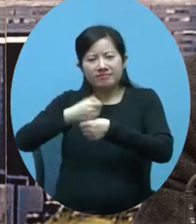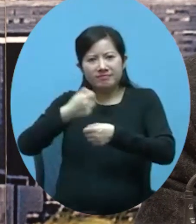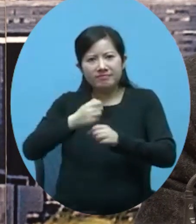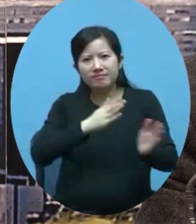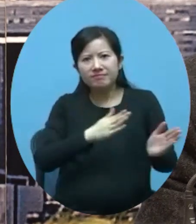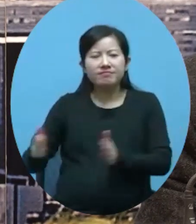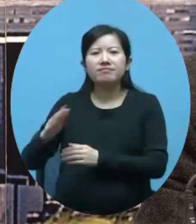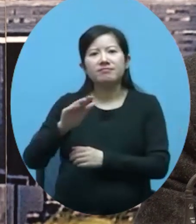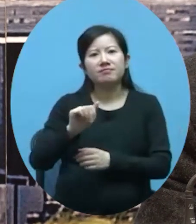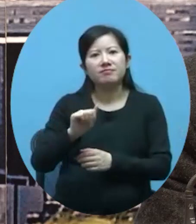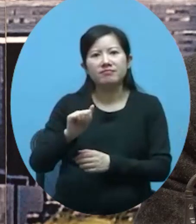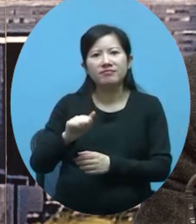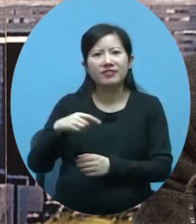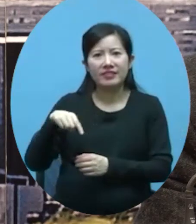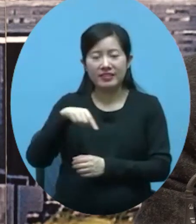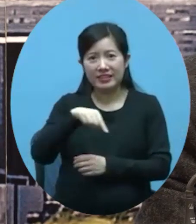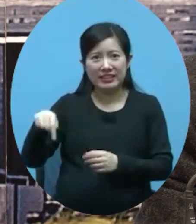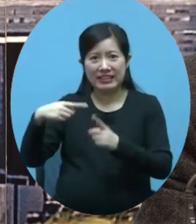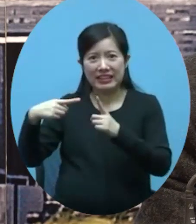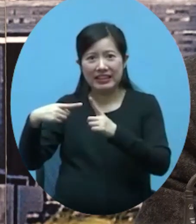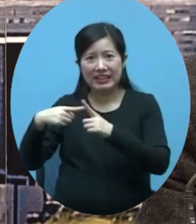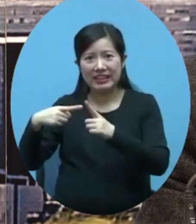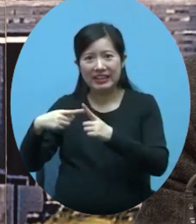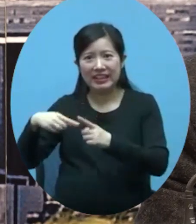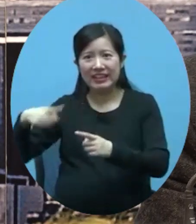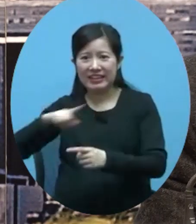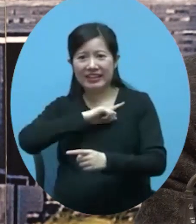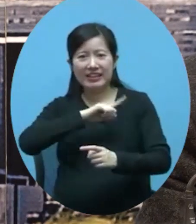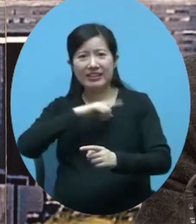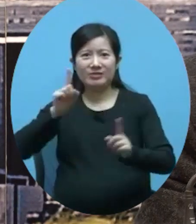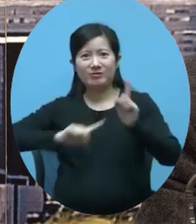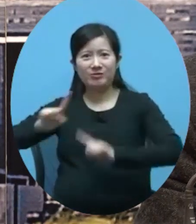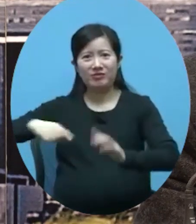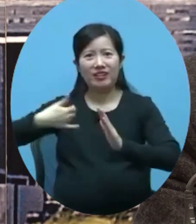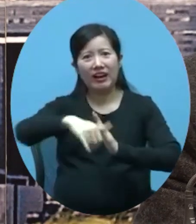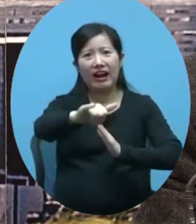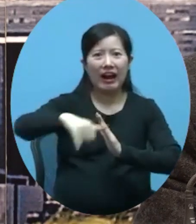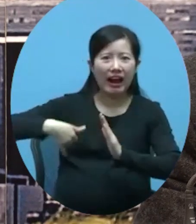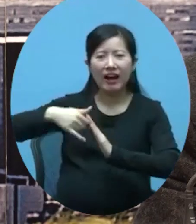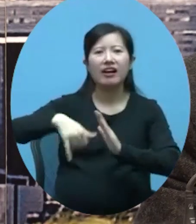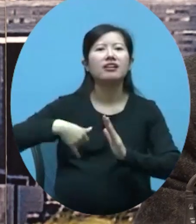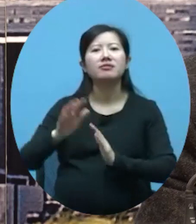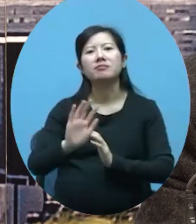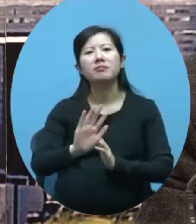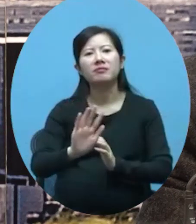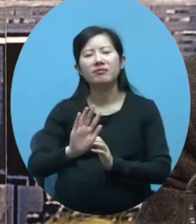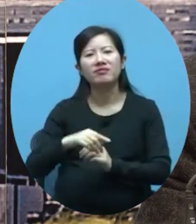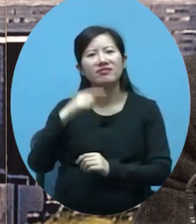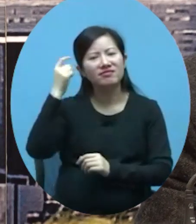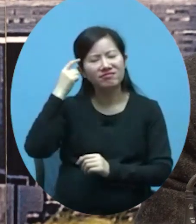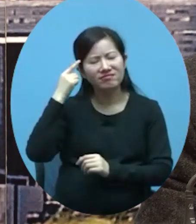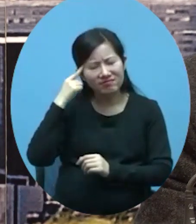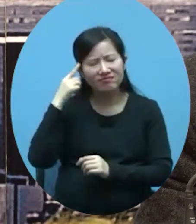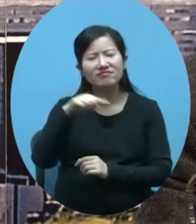就是也不想這些人士他在社區那裡在那裡遊走我希望市民諒解